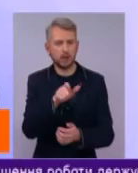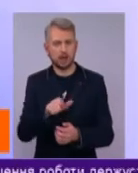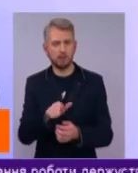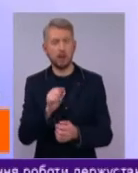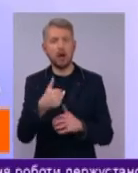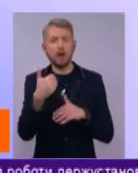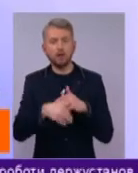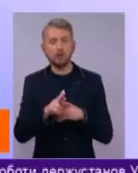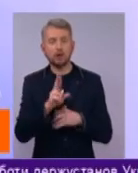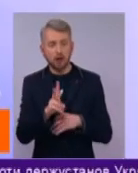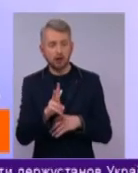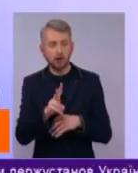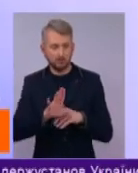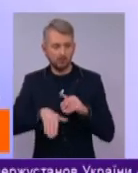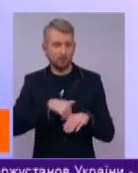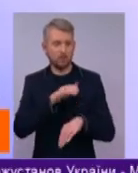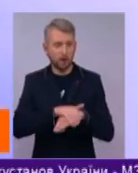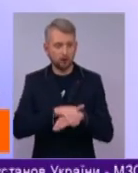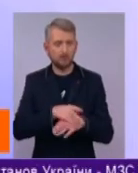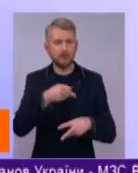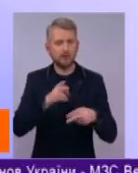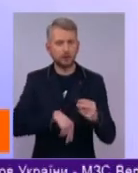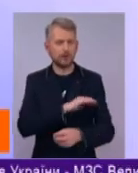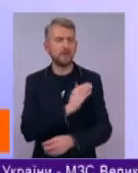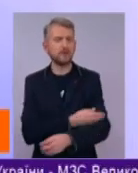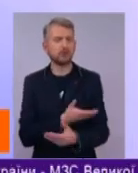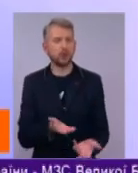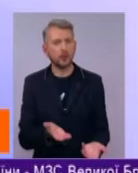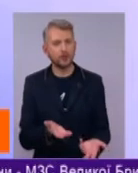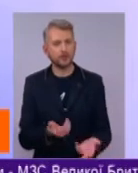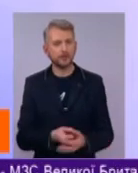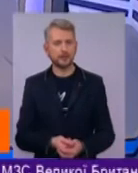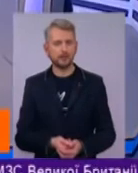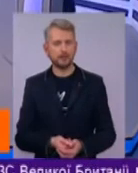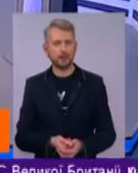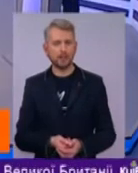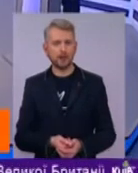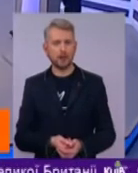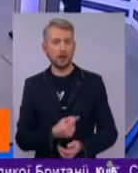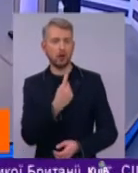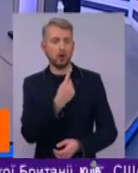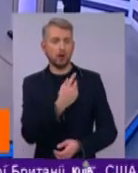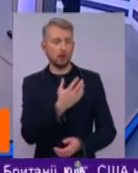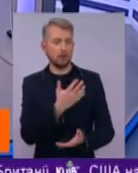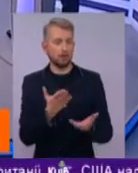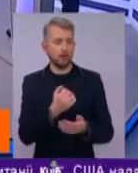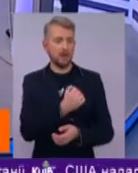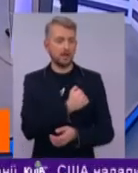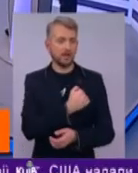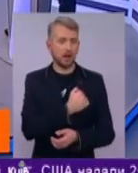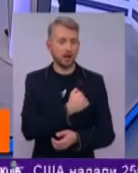а вже як постфактум. Вона завершується фізично. Тобто одні війська там